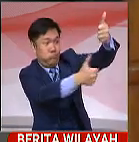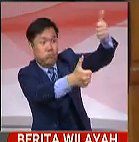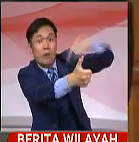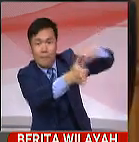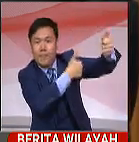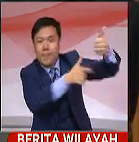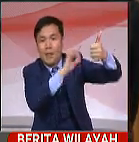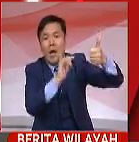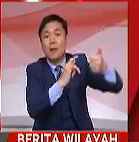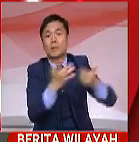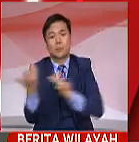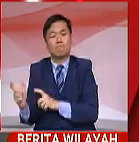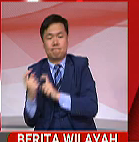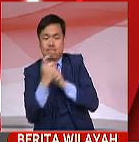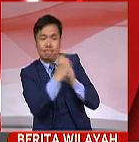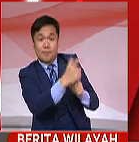pelantikan masing-masing.